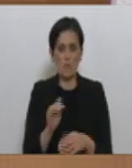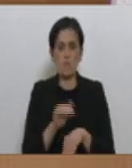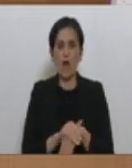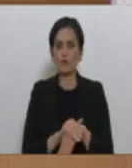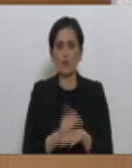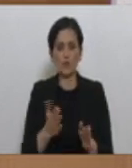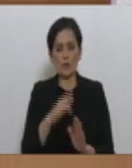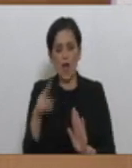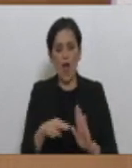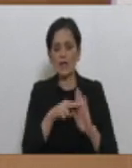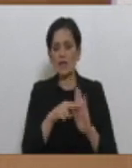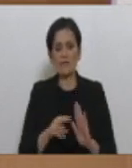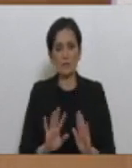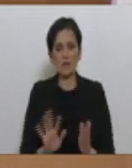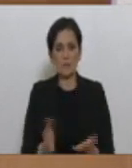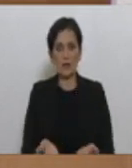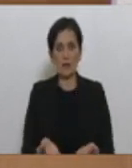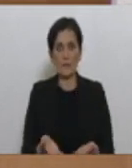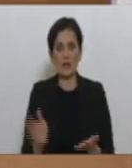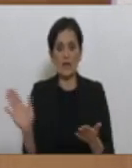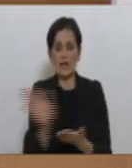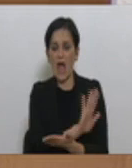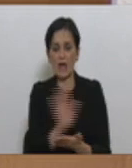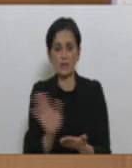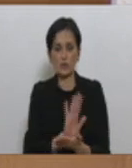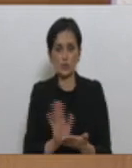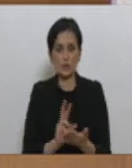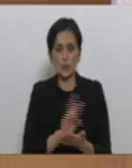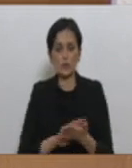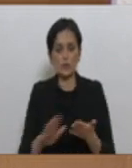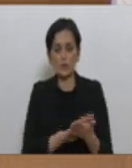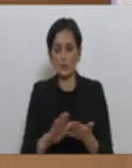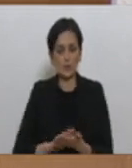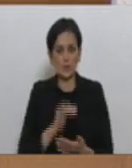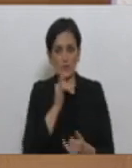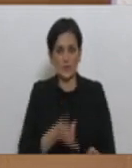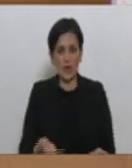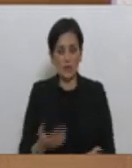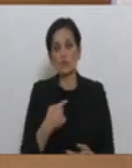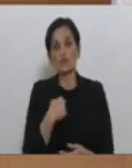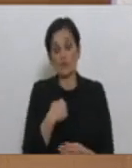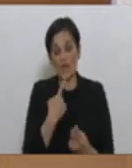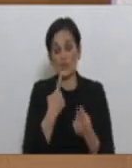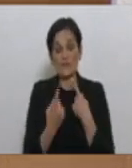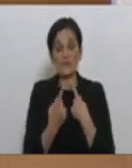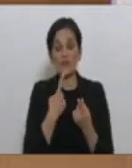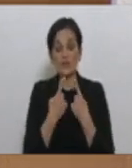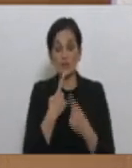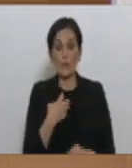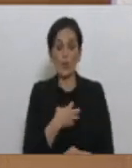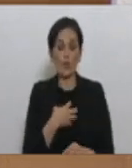აღარც ექვემდებარება გაწმენდას, გასუფთავებას. Და ჩვენ ვისაუბრებდით